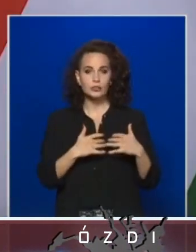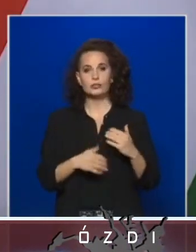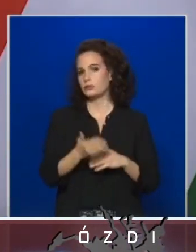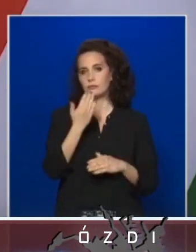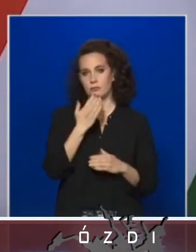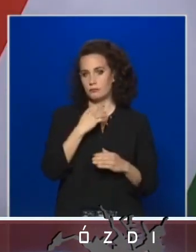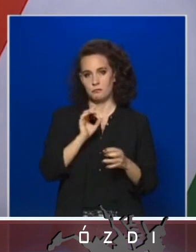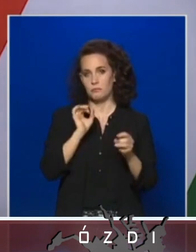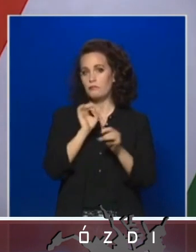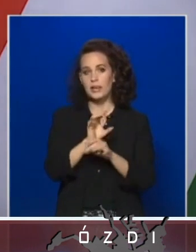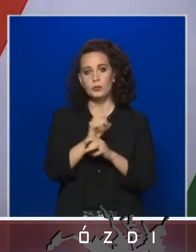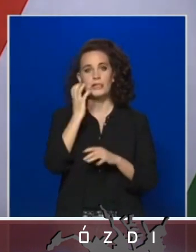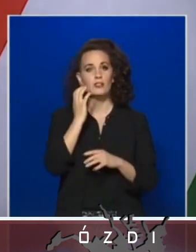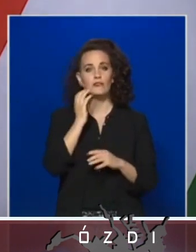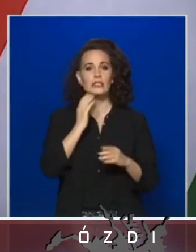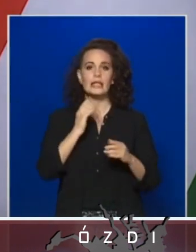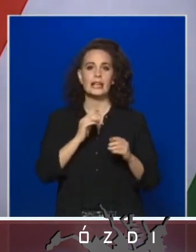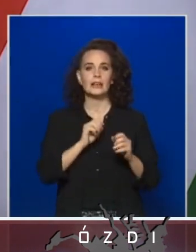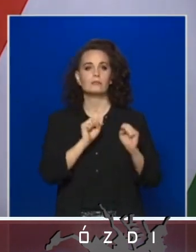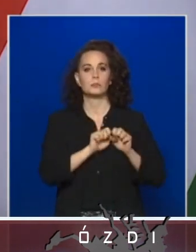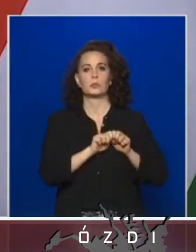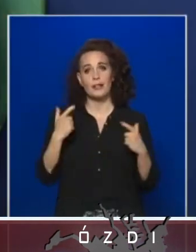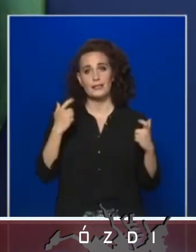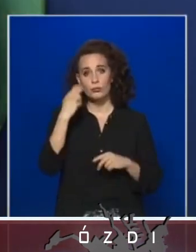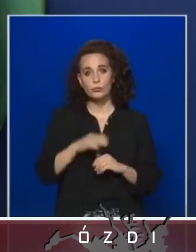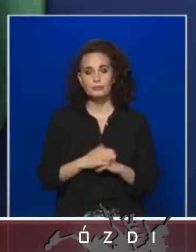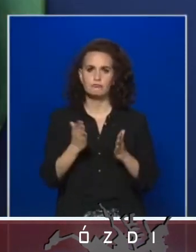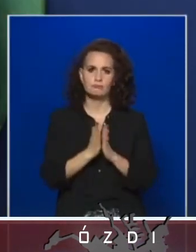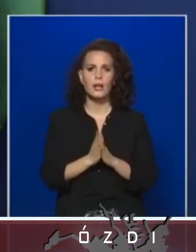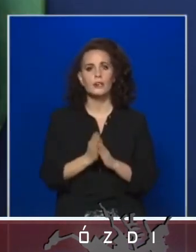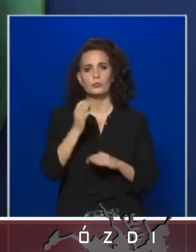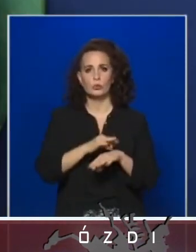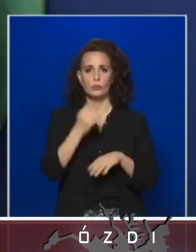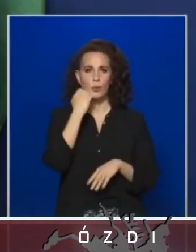megyében hétfőtől lépnek életbe, Budapestről egyelőre nem döntöttek.